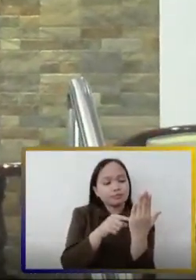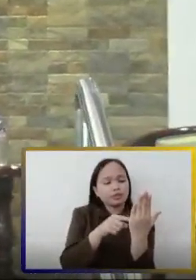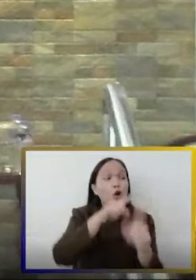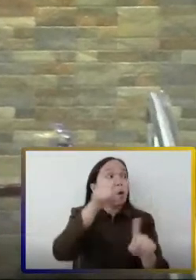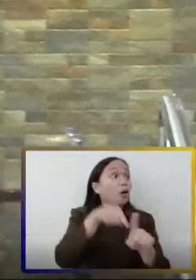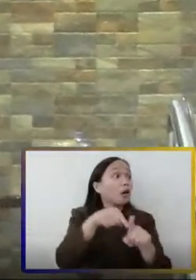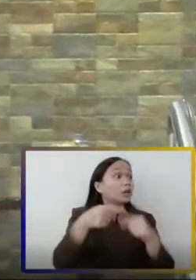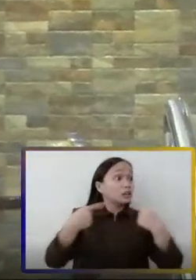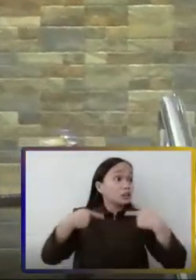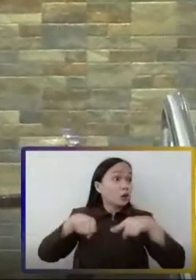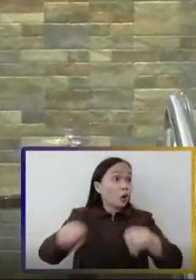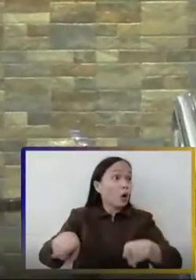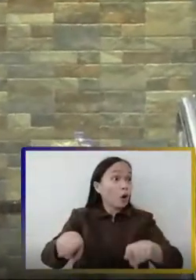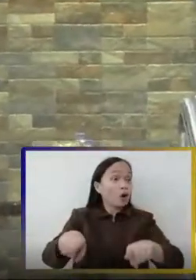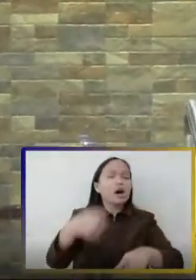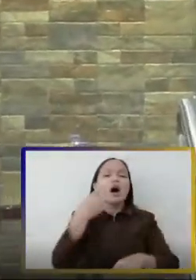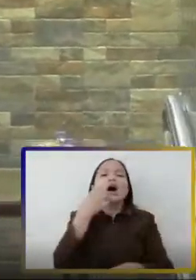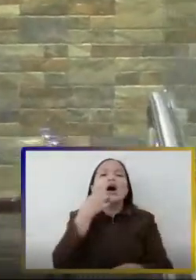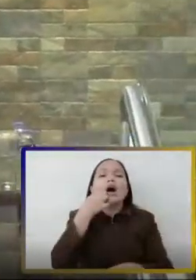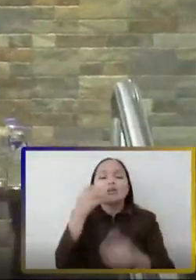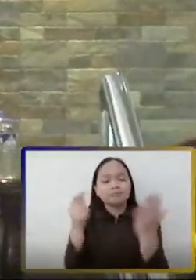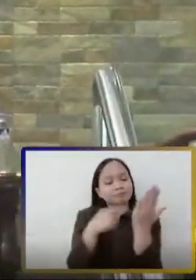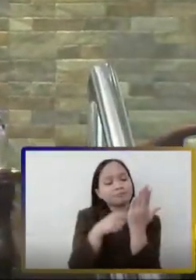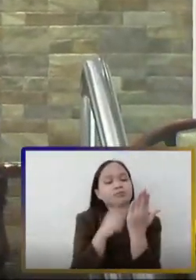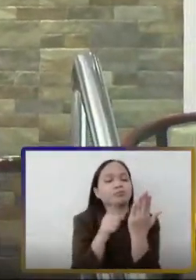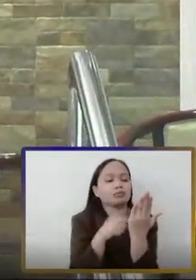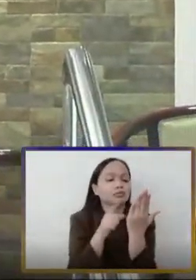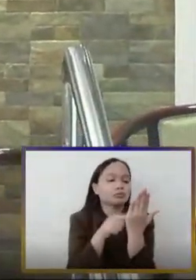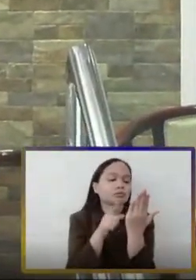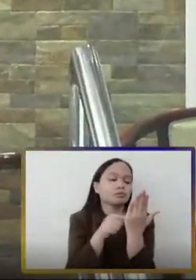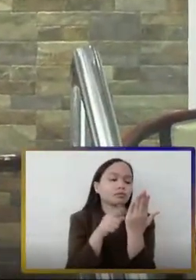Punta tayo sa hapagkainan, kasama natin to.